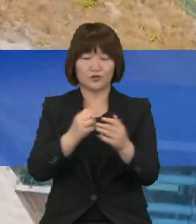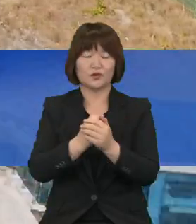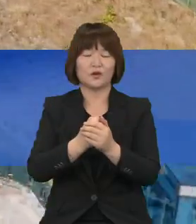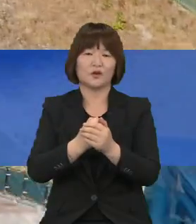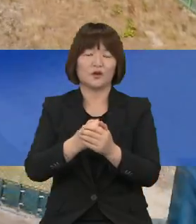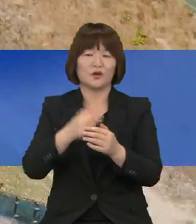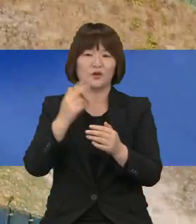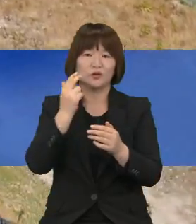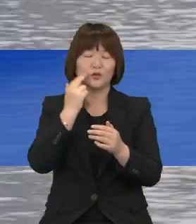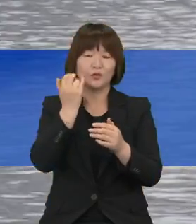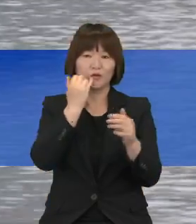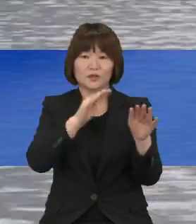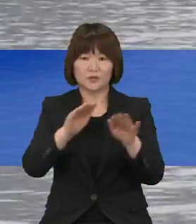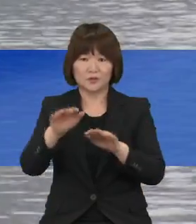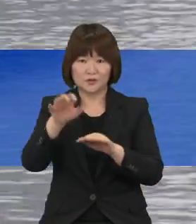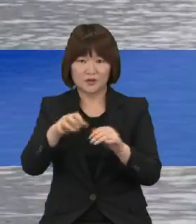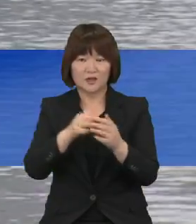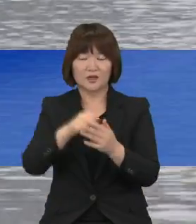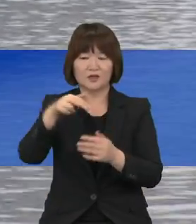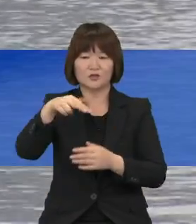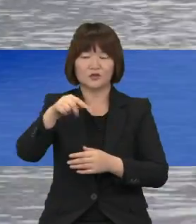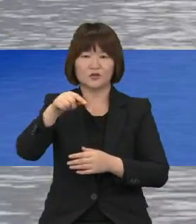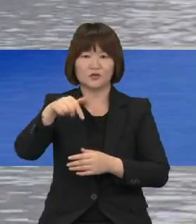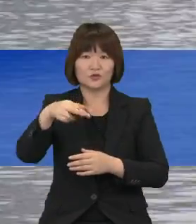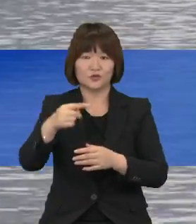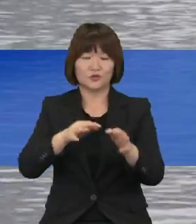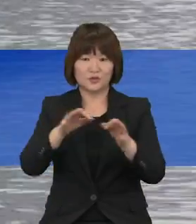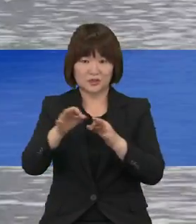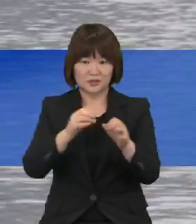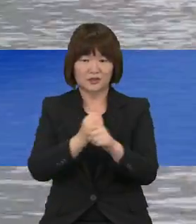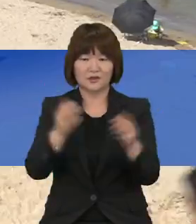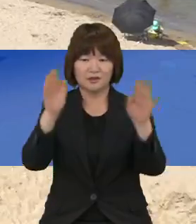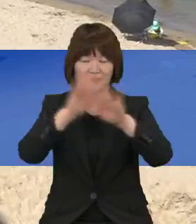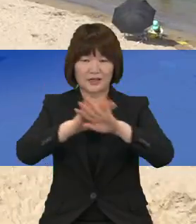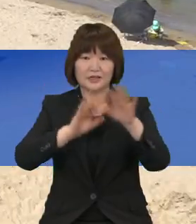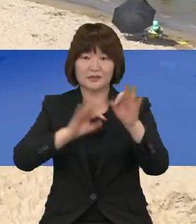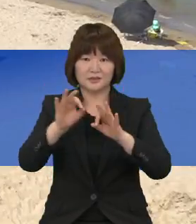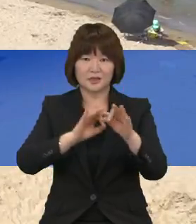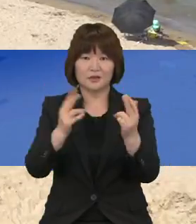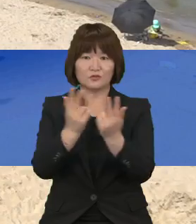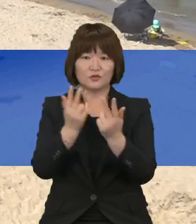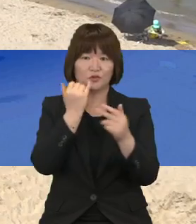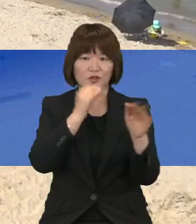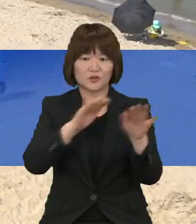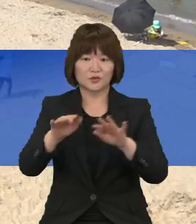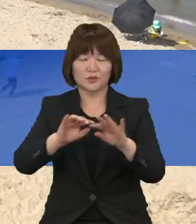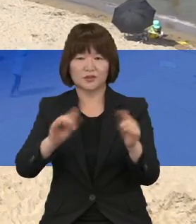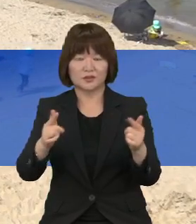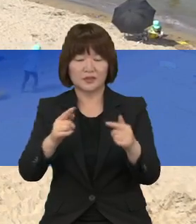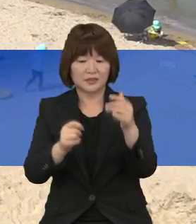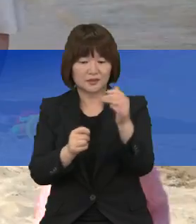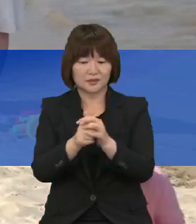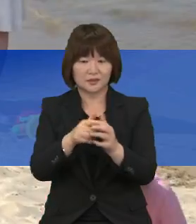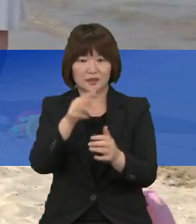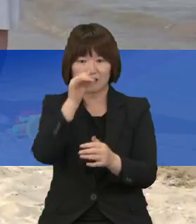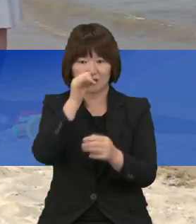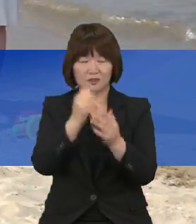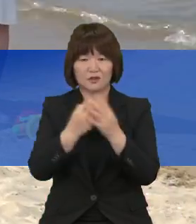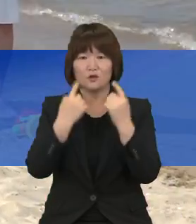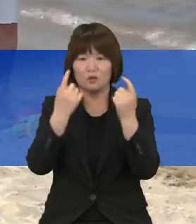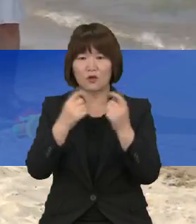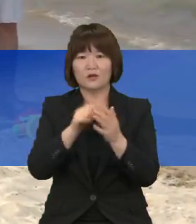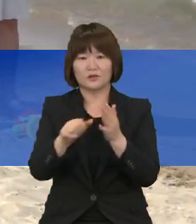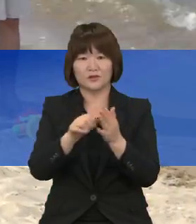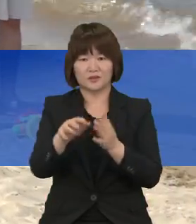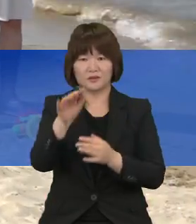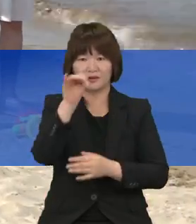운하와 송도해수욕장, 죽도시장, 중앙상가 실개천과 야시장, 영일대 해수욕장 등 특색 있는 관광